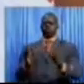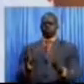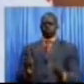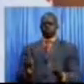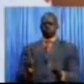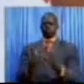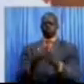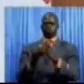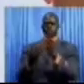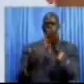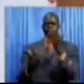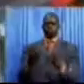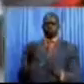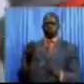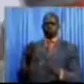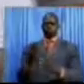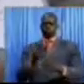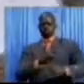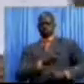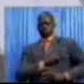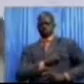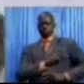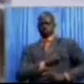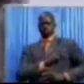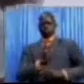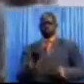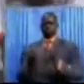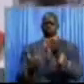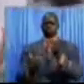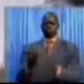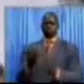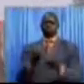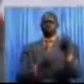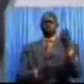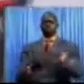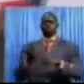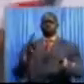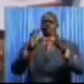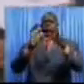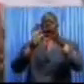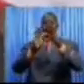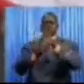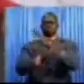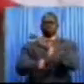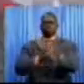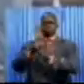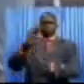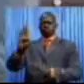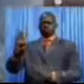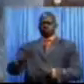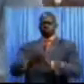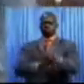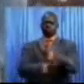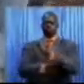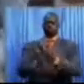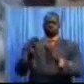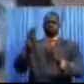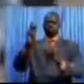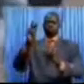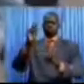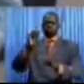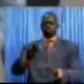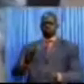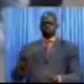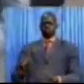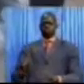que sont nos vaillants soldats du feu. Venus de Banfora, de Bobo-Dioulasso, de Waïguya, de Koudougou et de